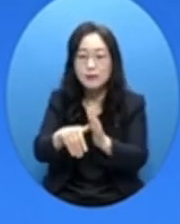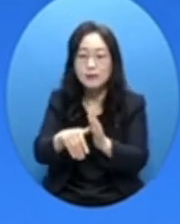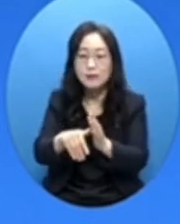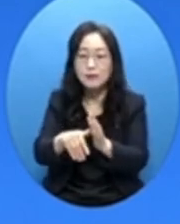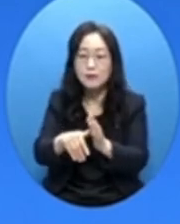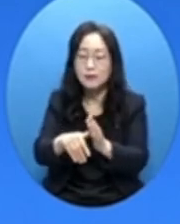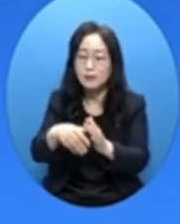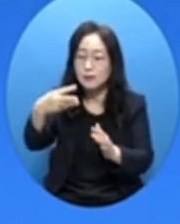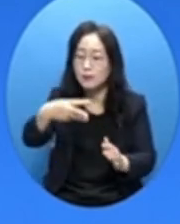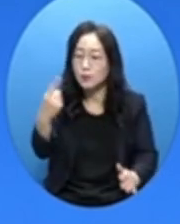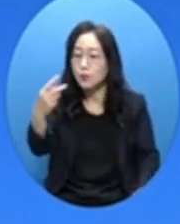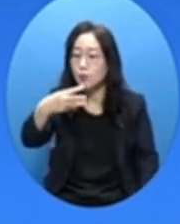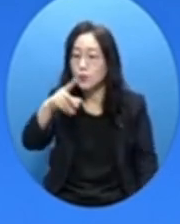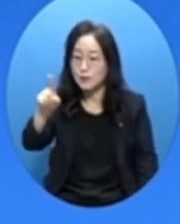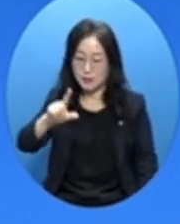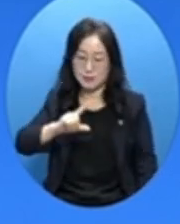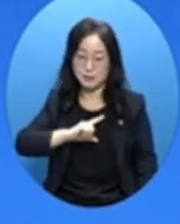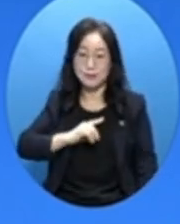로라라고 하는